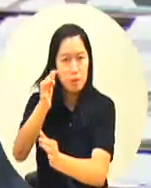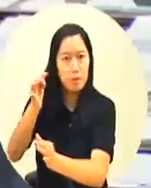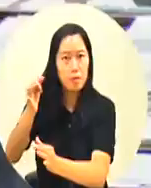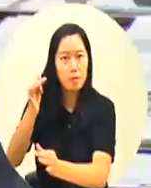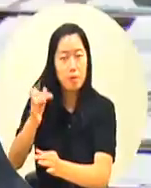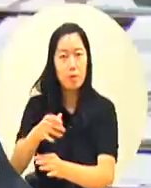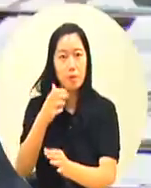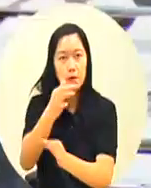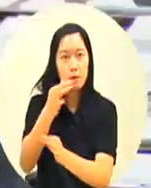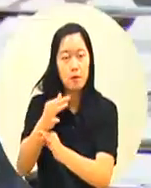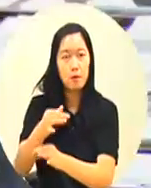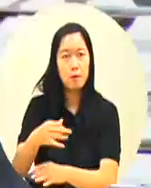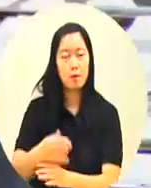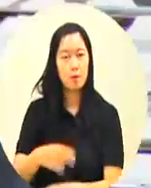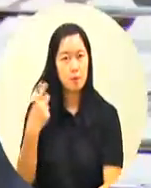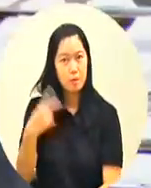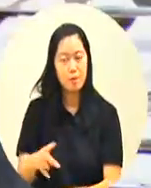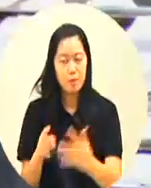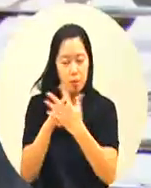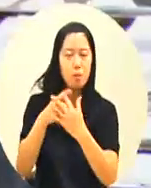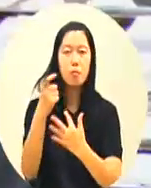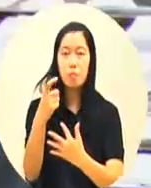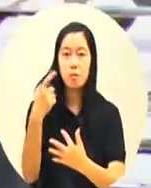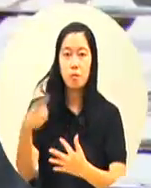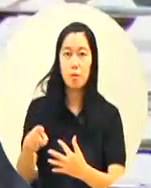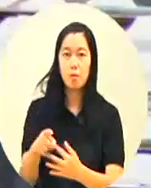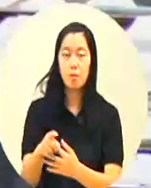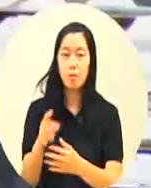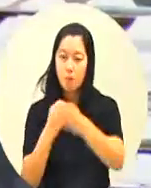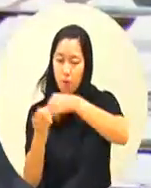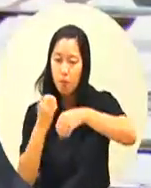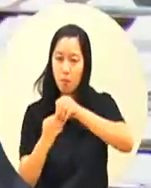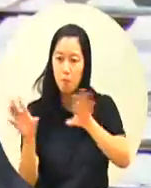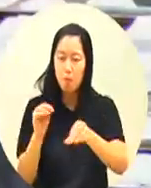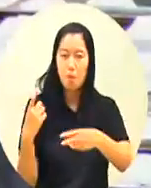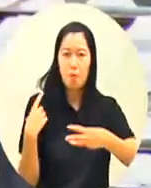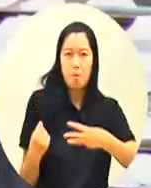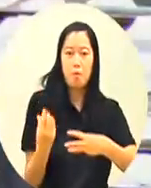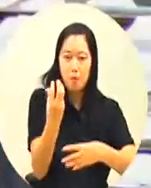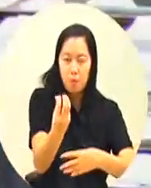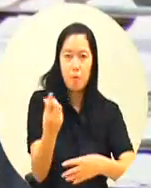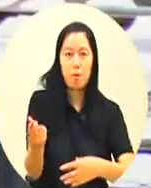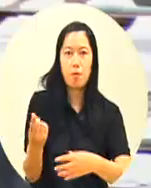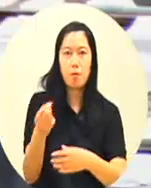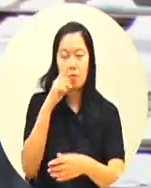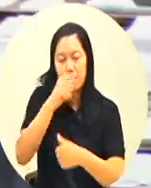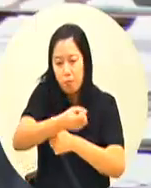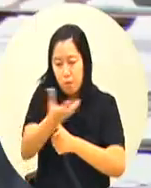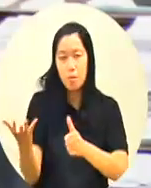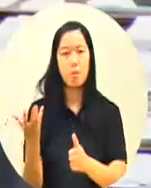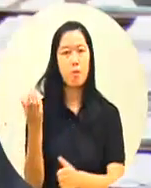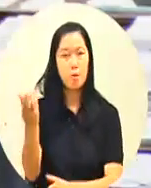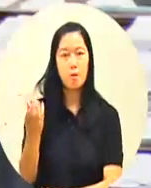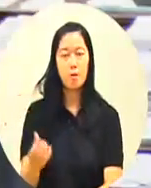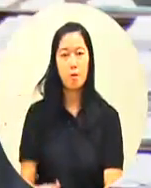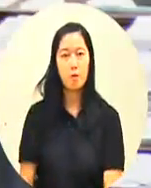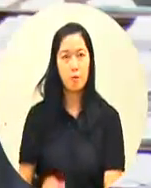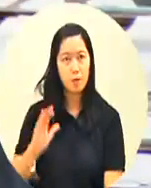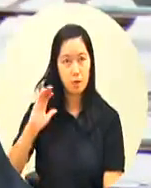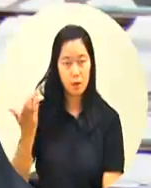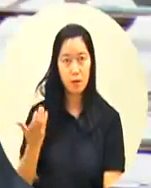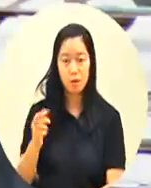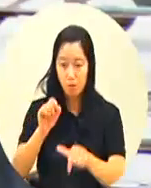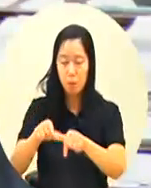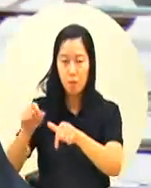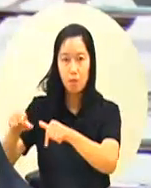办法再更好了，它运用的资源就是那么多，产生的污染就是那么多。可是当有几家